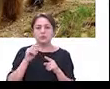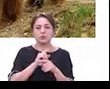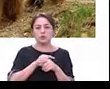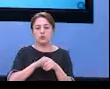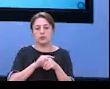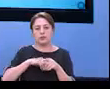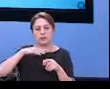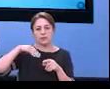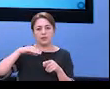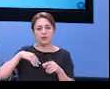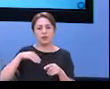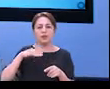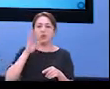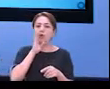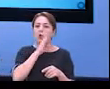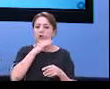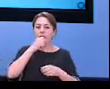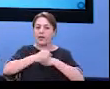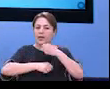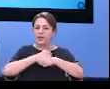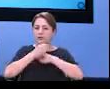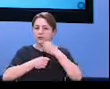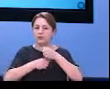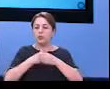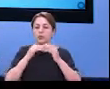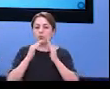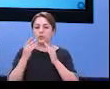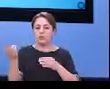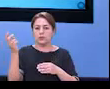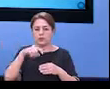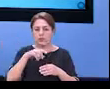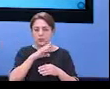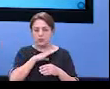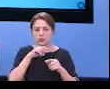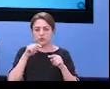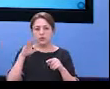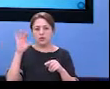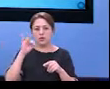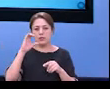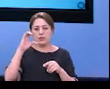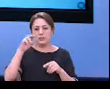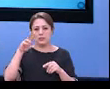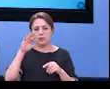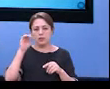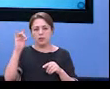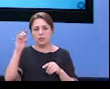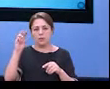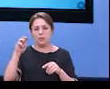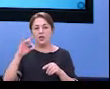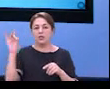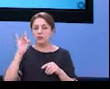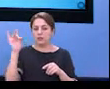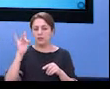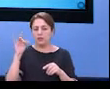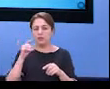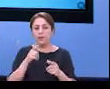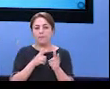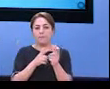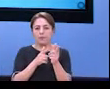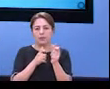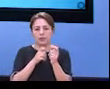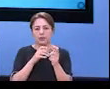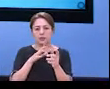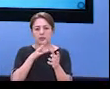keyin ona ayiq inidan chiqdi. Shunda Islom rejissorning miltiqqa qo'l